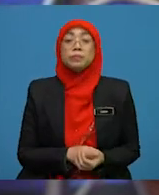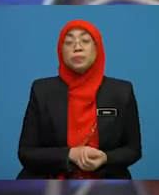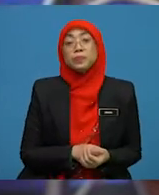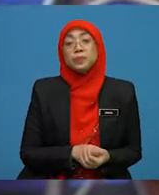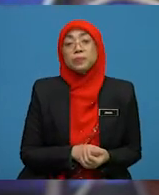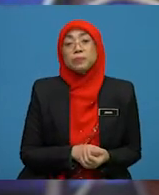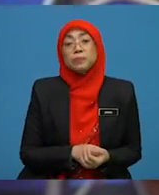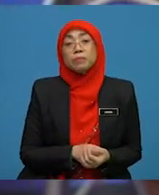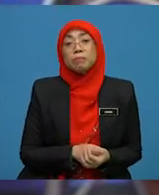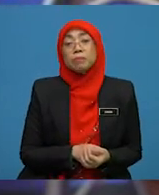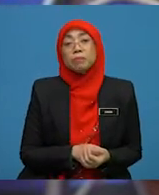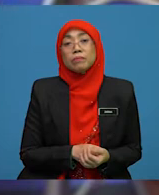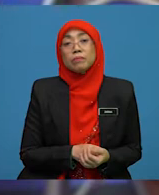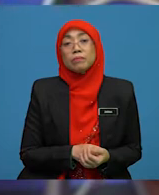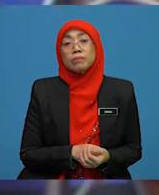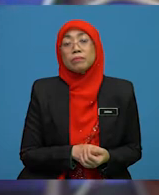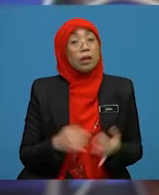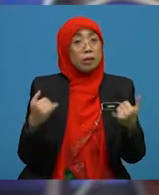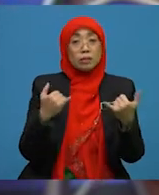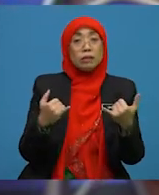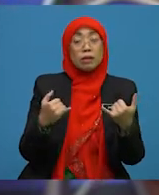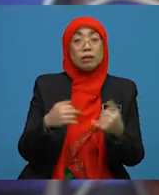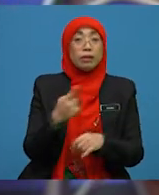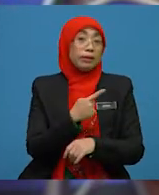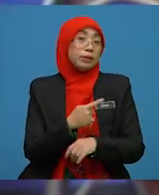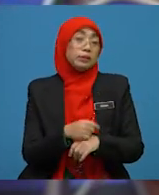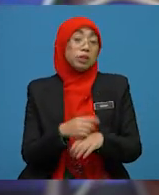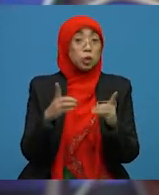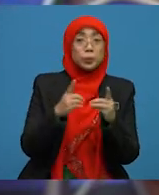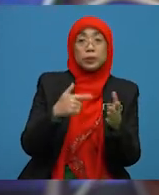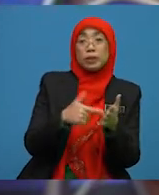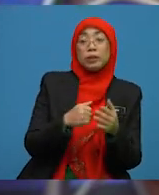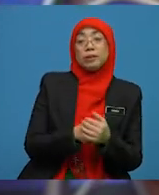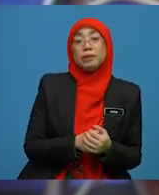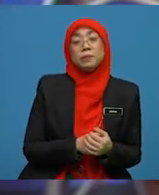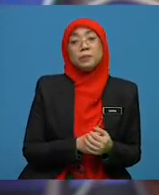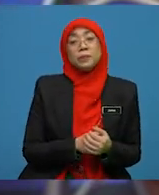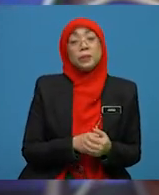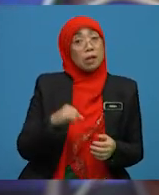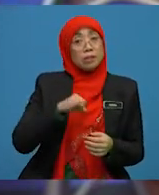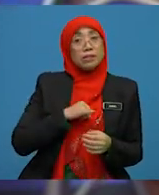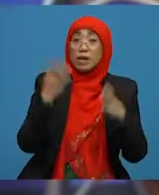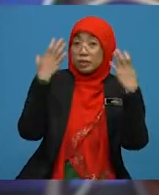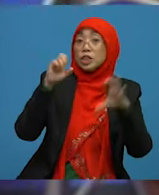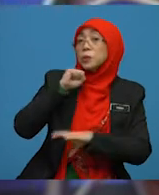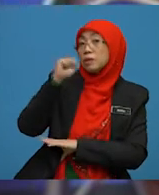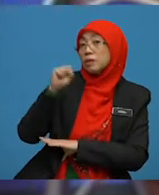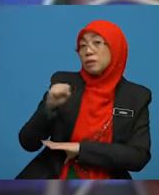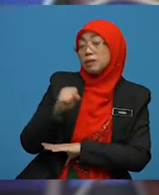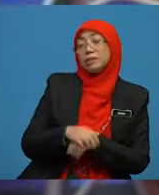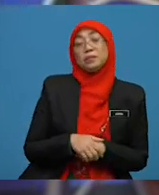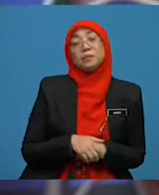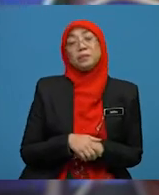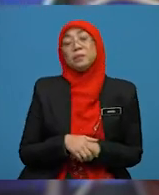Sekian sahaja buat masa ini. Sehingga kita berjumpa lagi, saya, Cikgu Muhammad Zikri,